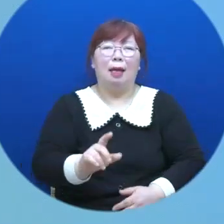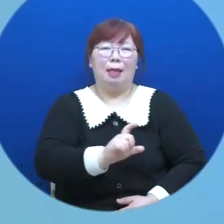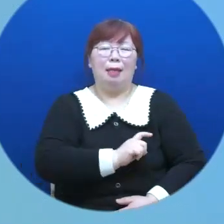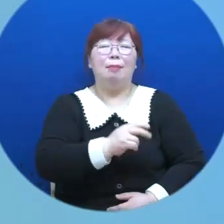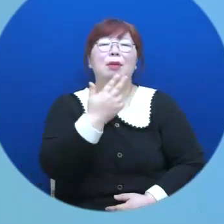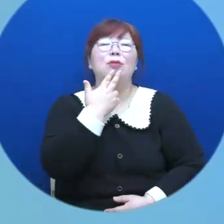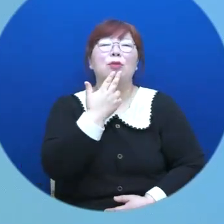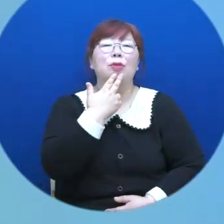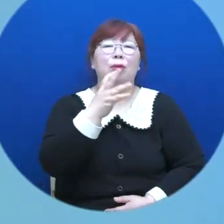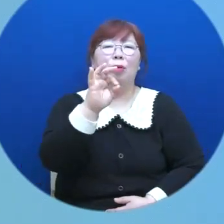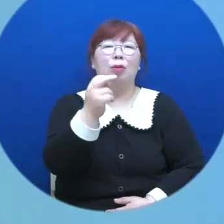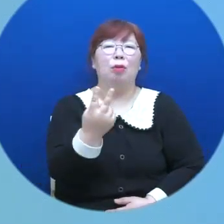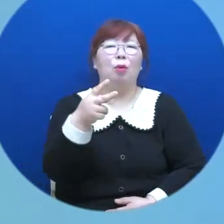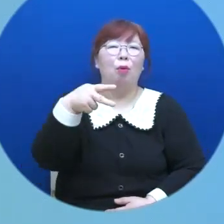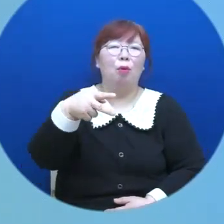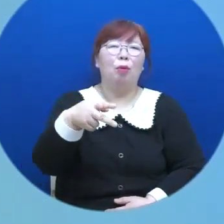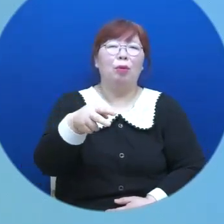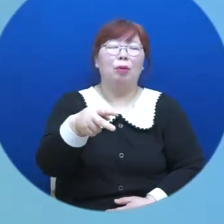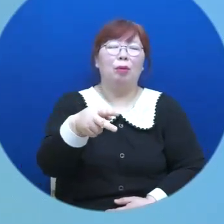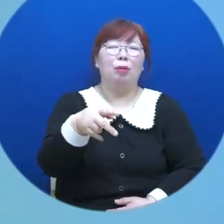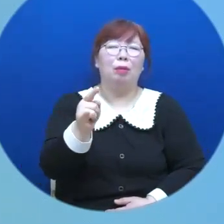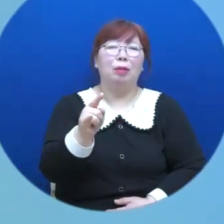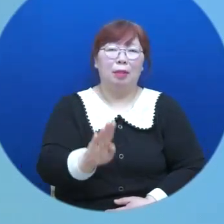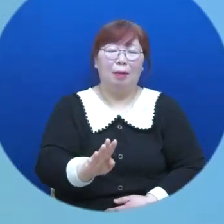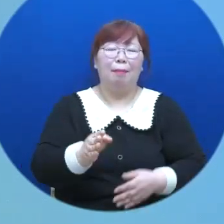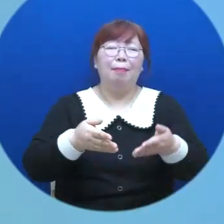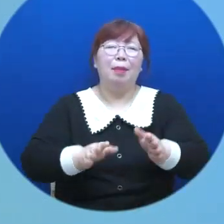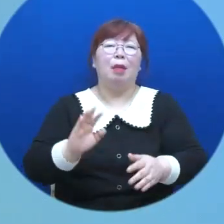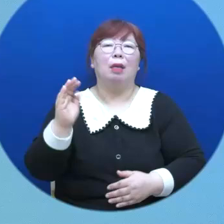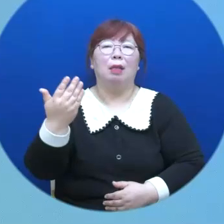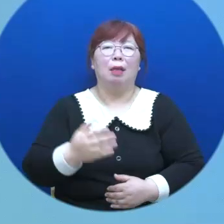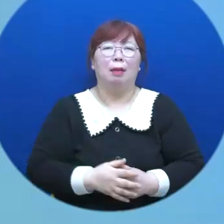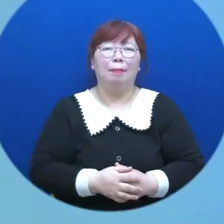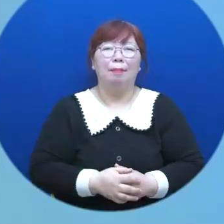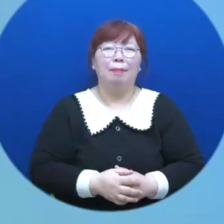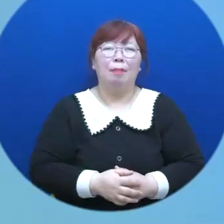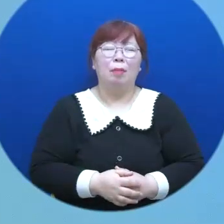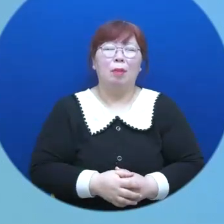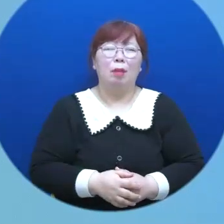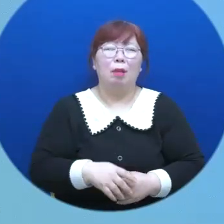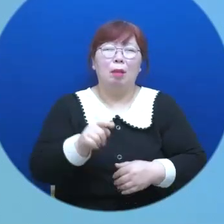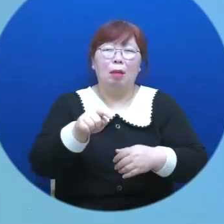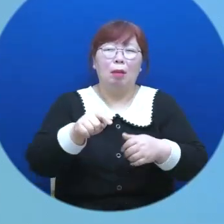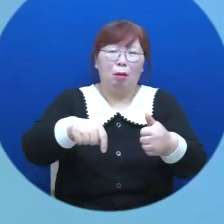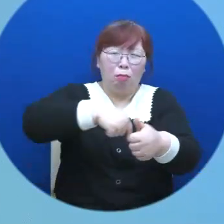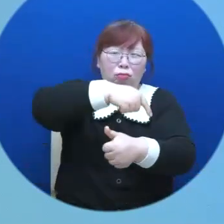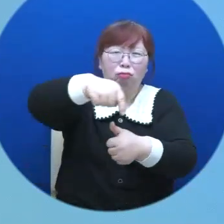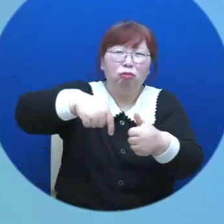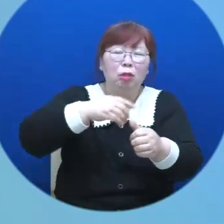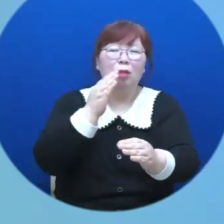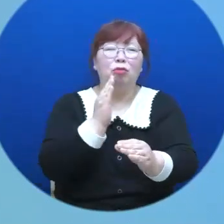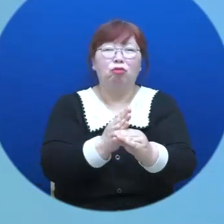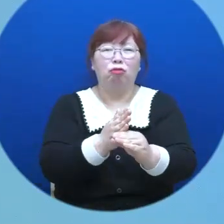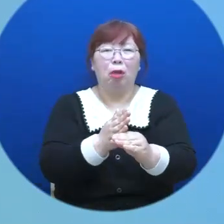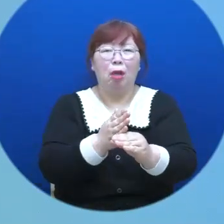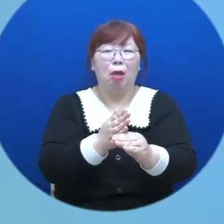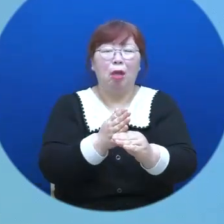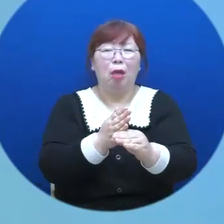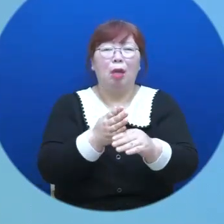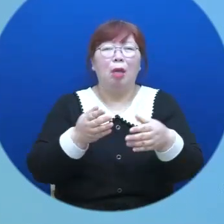요셉이라고 짓습니다. 그런데 이 요셉은 그런 11번째 이런 분위기 속에서 태어나는